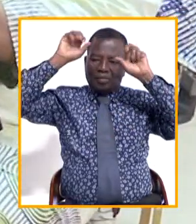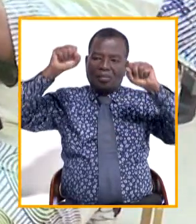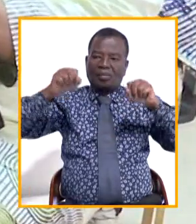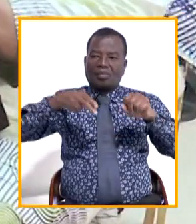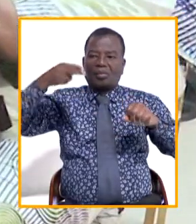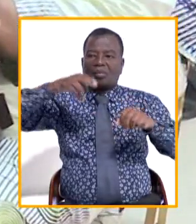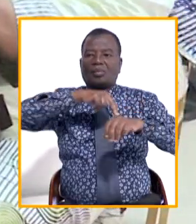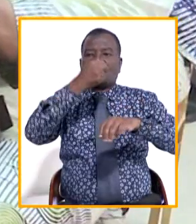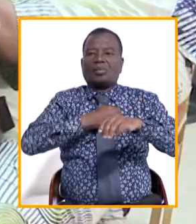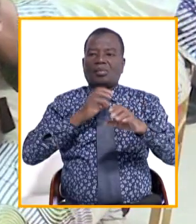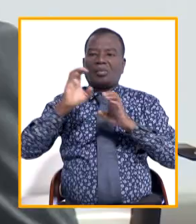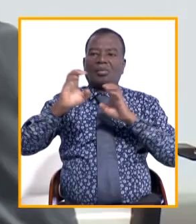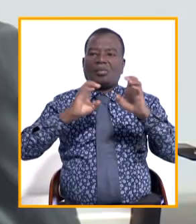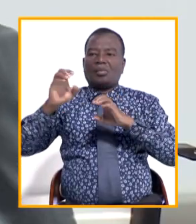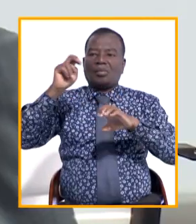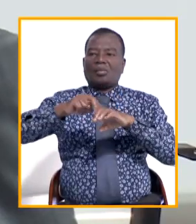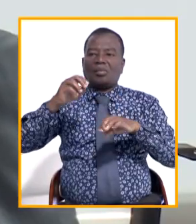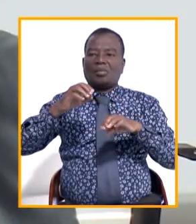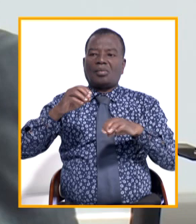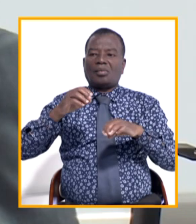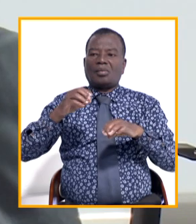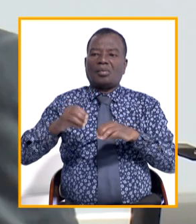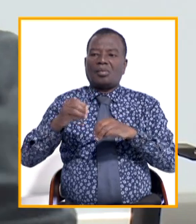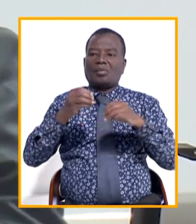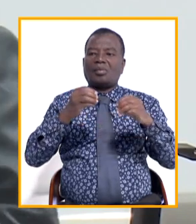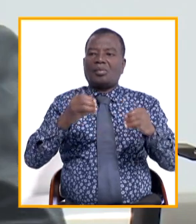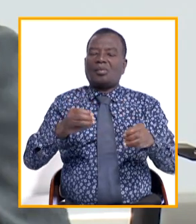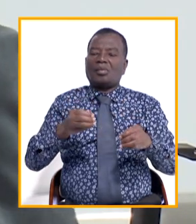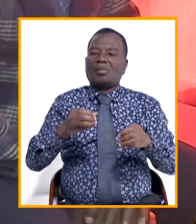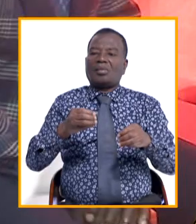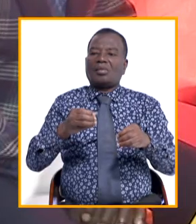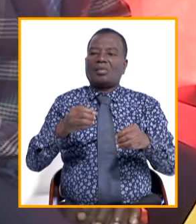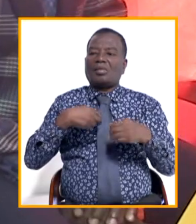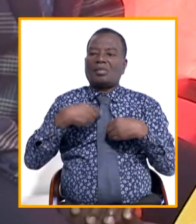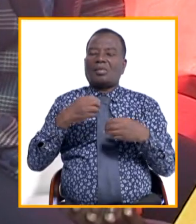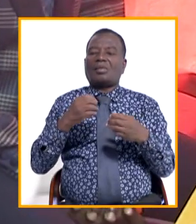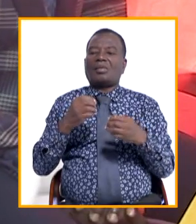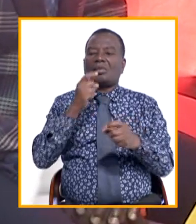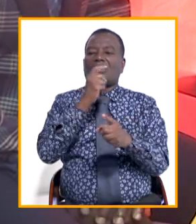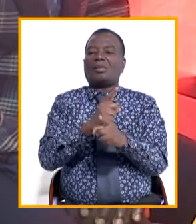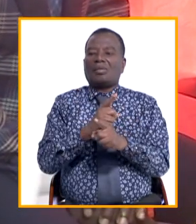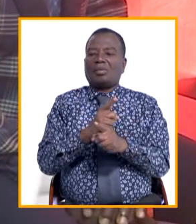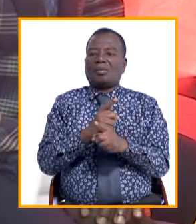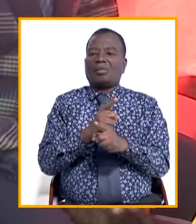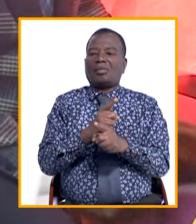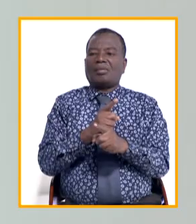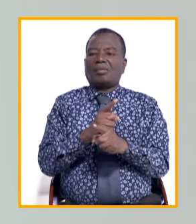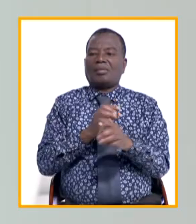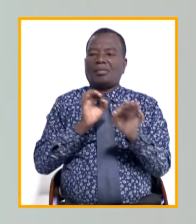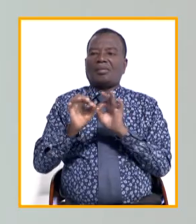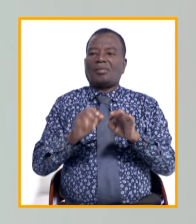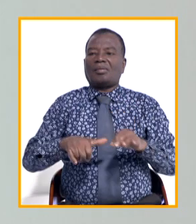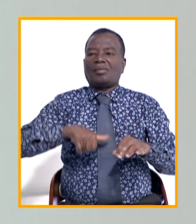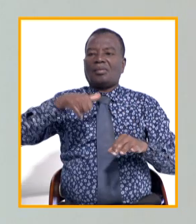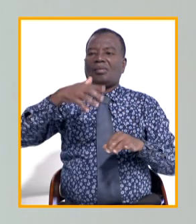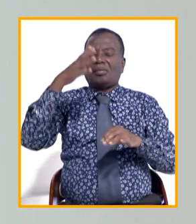Haute Autorité de la Communication Audiovisuelle, Maître René Bougouin, a d'abord traduit sa gratitude au président de la